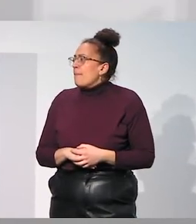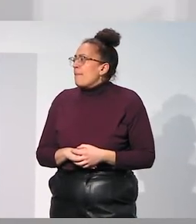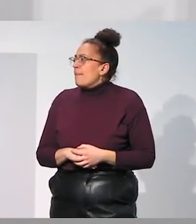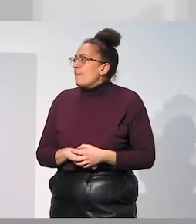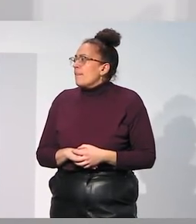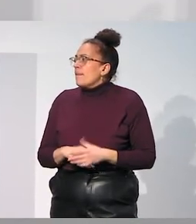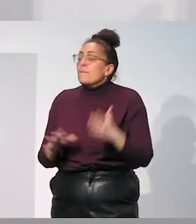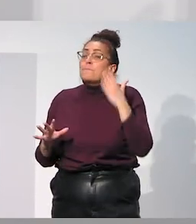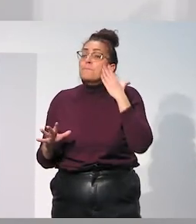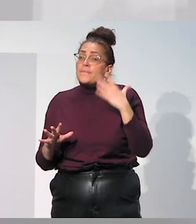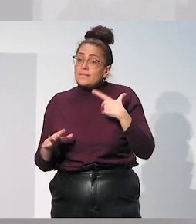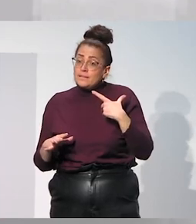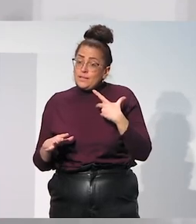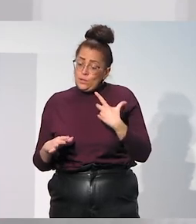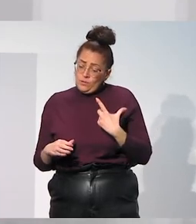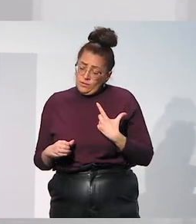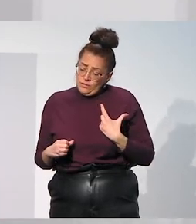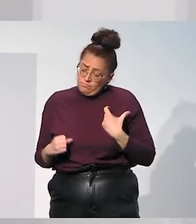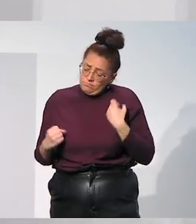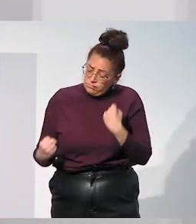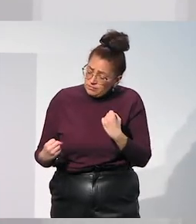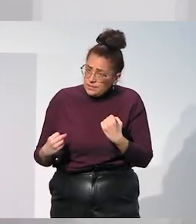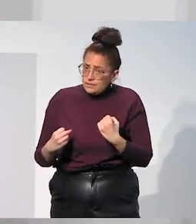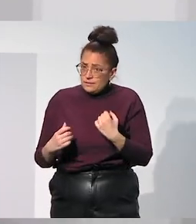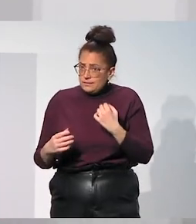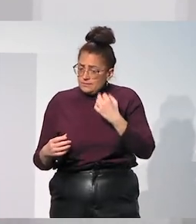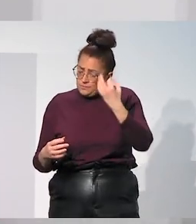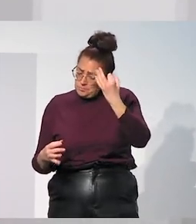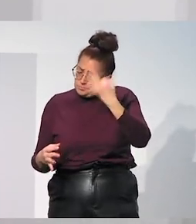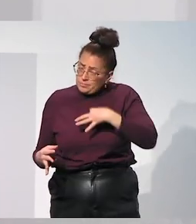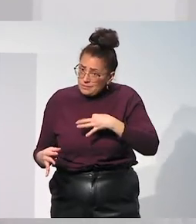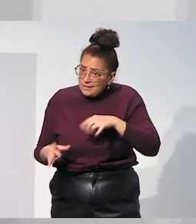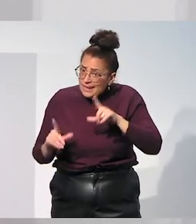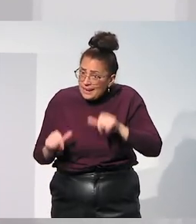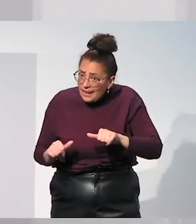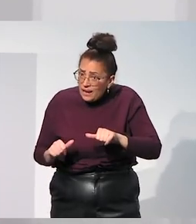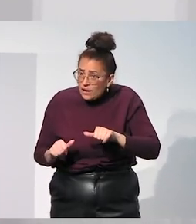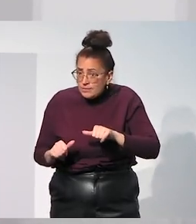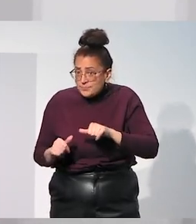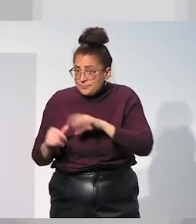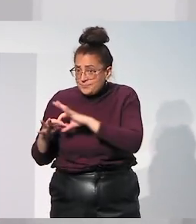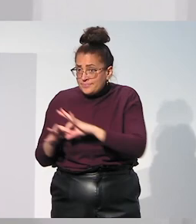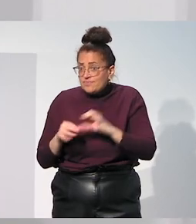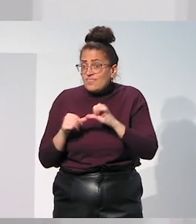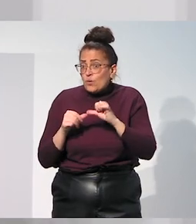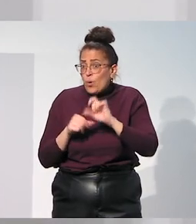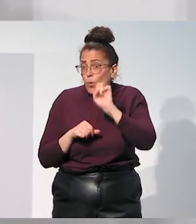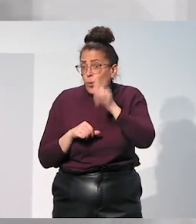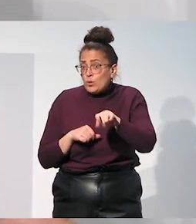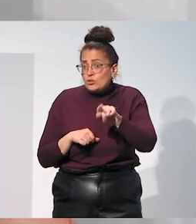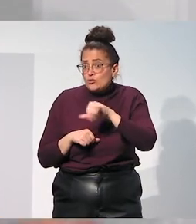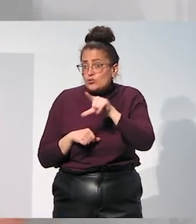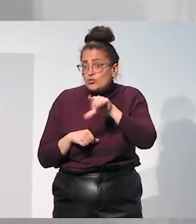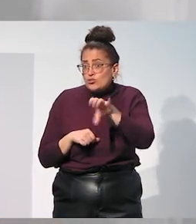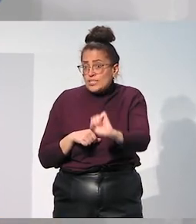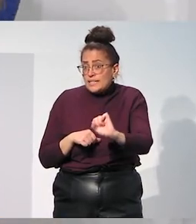si j'ai la niaque et l'écran, il faudra un jour que j'écrive le livre de Gilles. Et évidemment, le livre